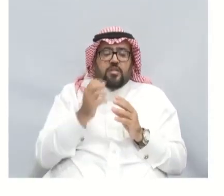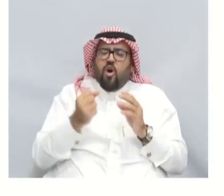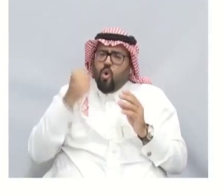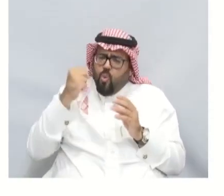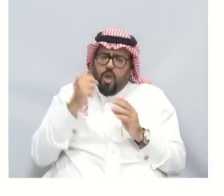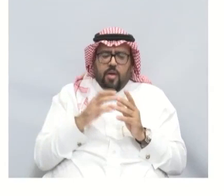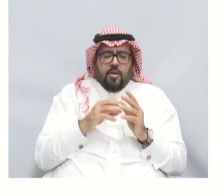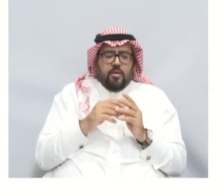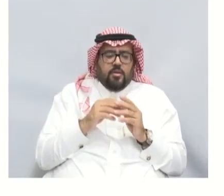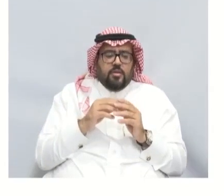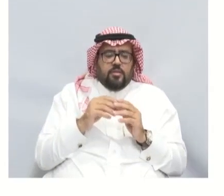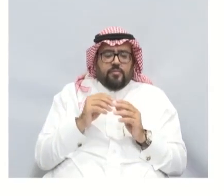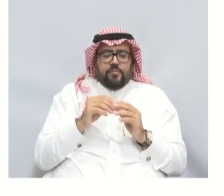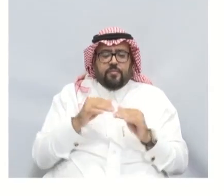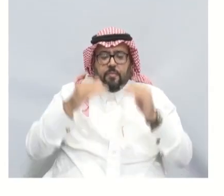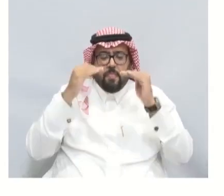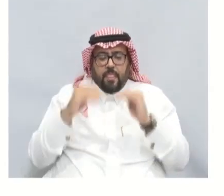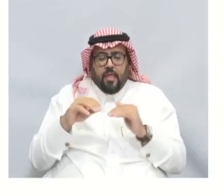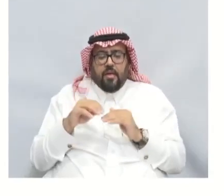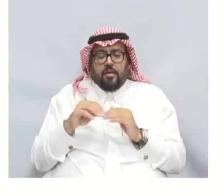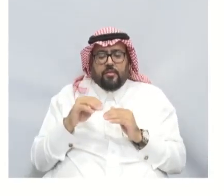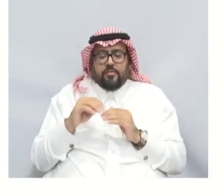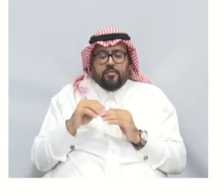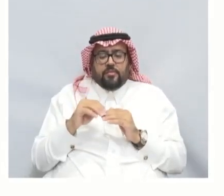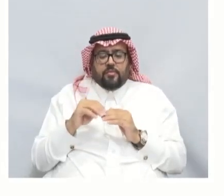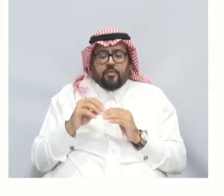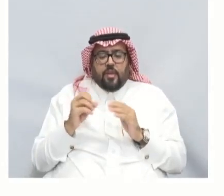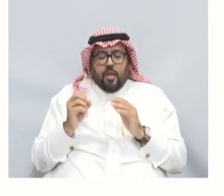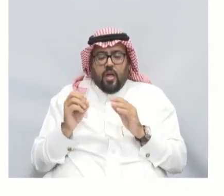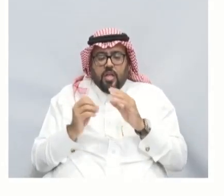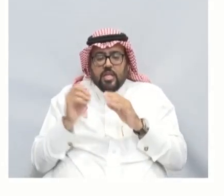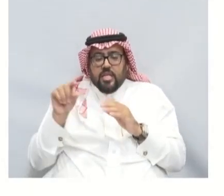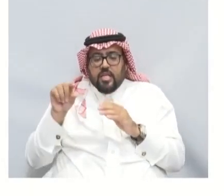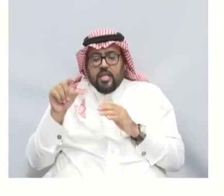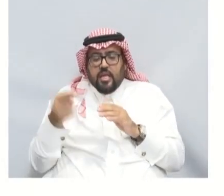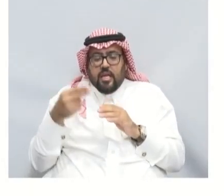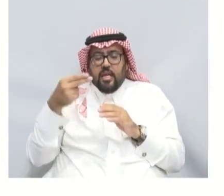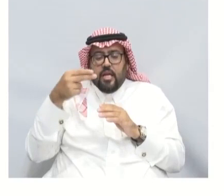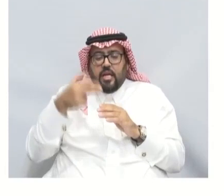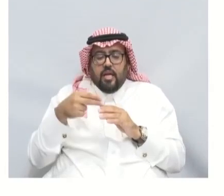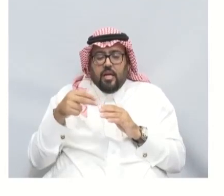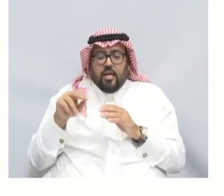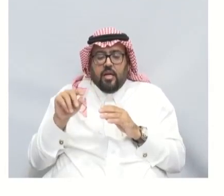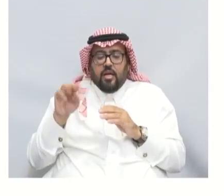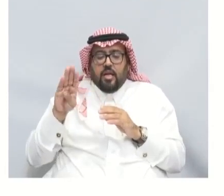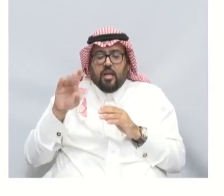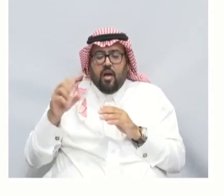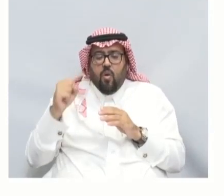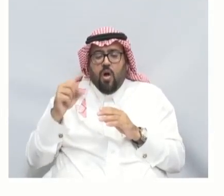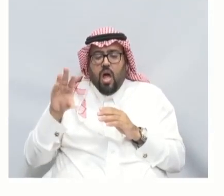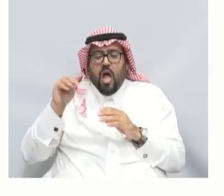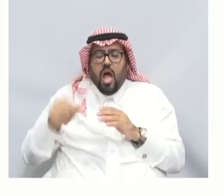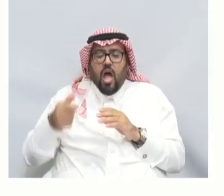1989 في هاواي، جزر هاواي، نوع البركان كان درعي على شكل درع، قوة الثوران